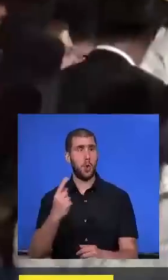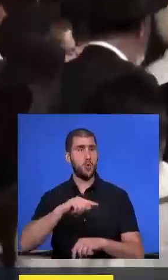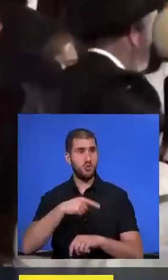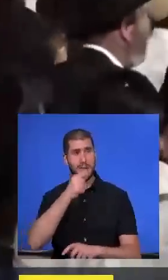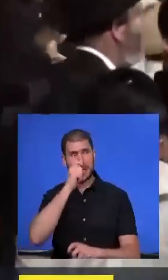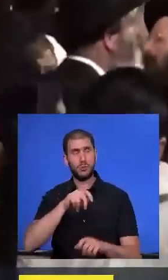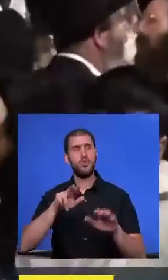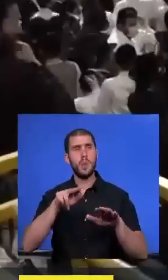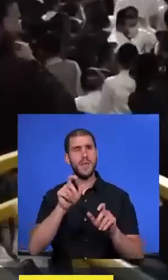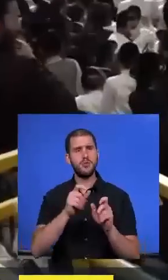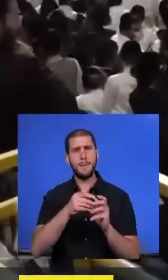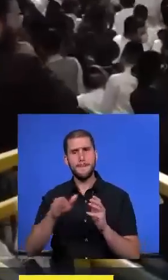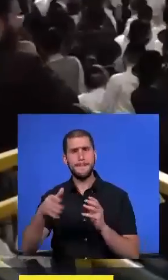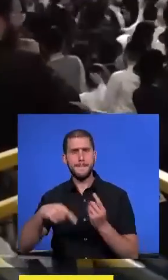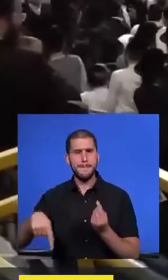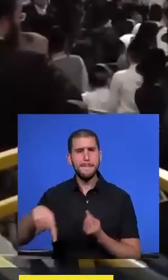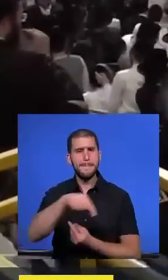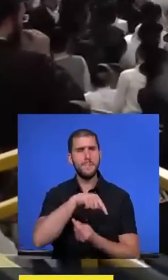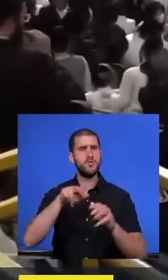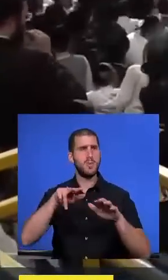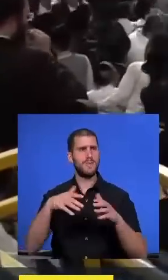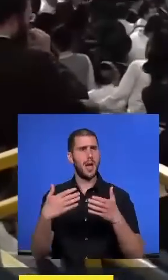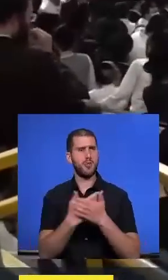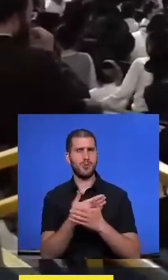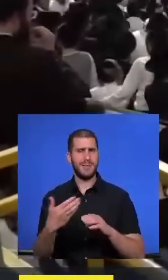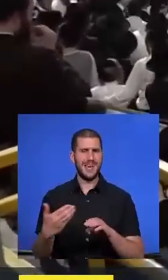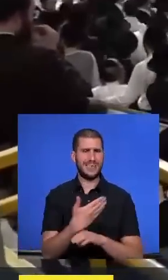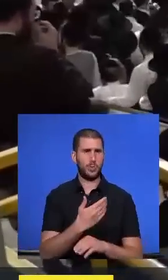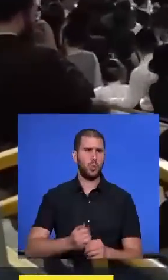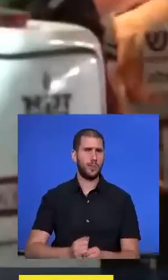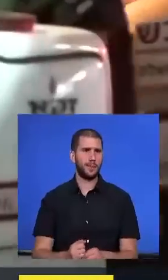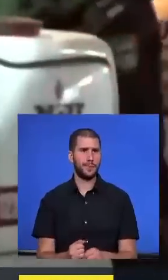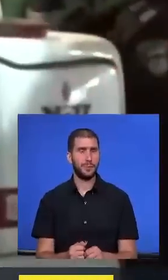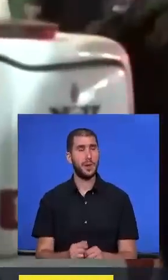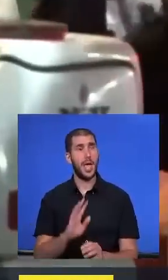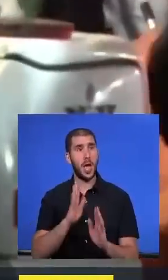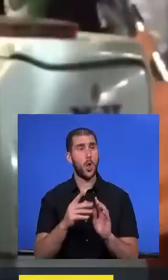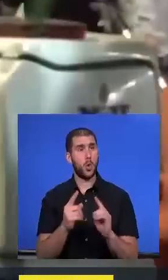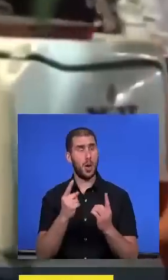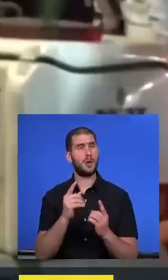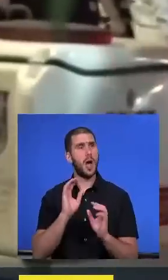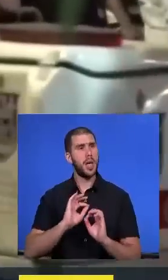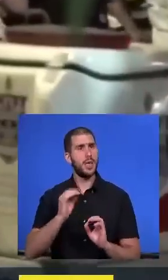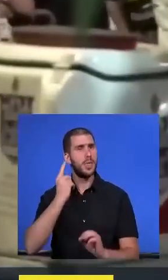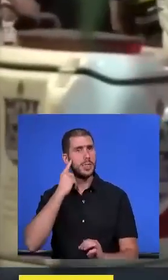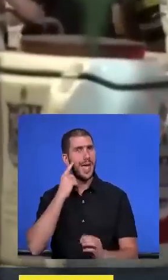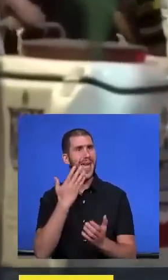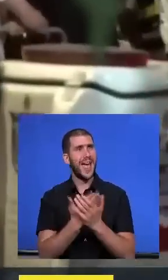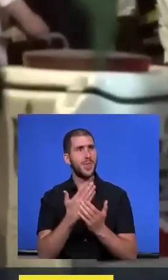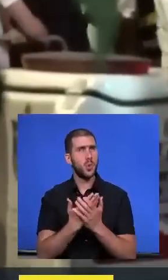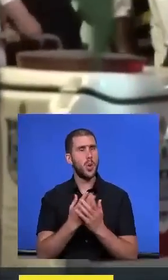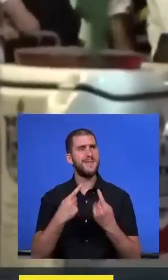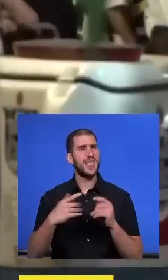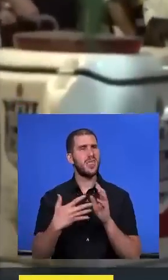יעזבו 8,000 איש ו-8,000 אחרים ייכנסו. כל זה קורה כשברקע עדיין נשמעות עדויות ועדת